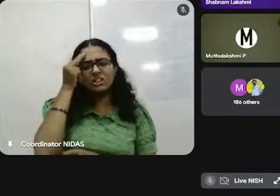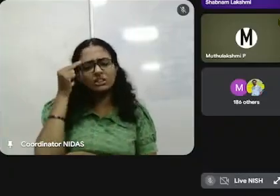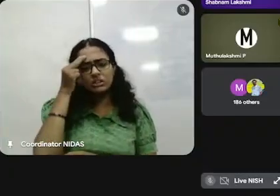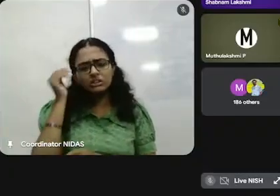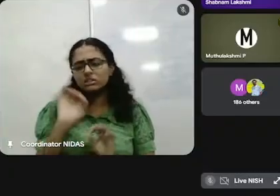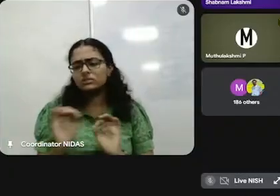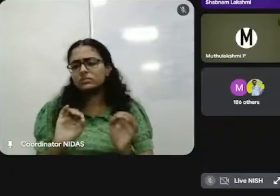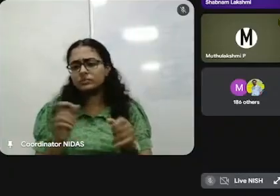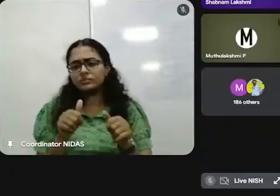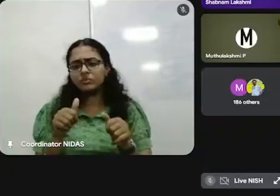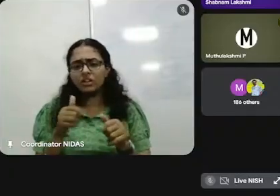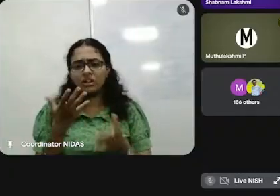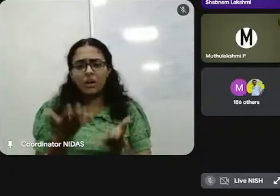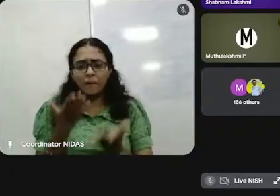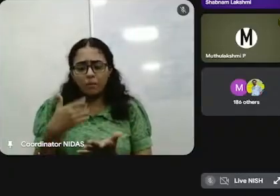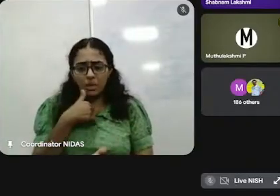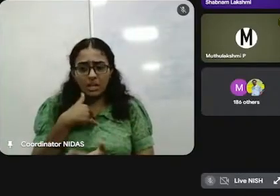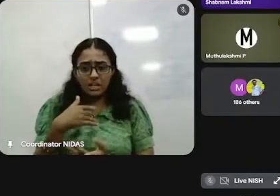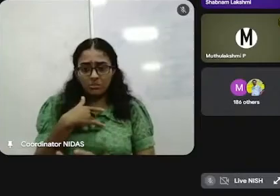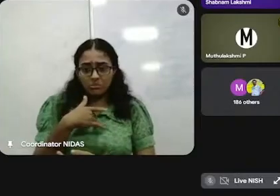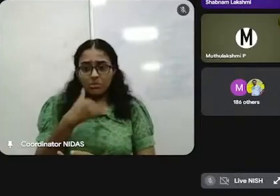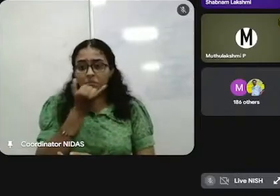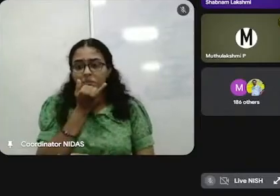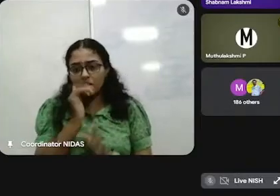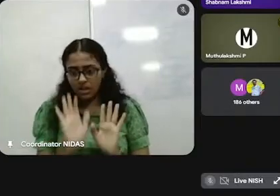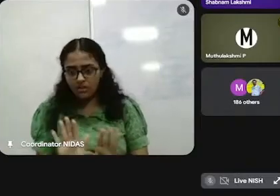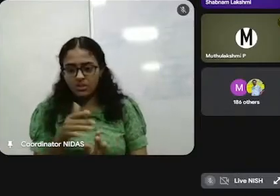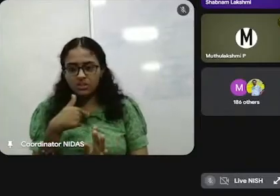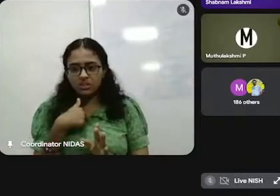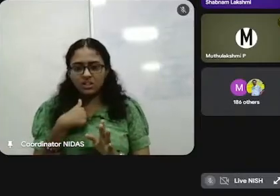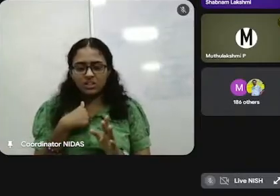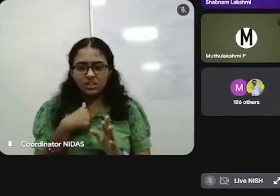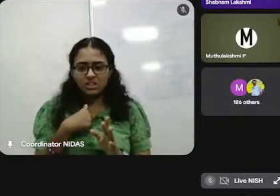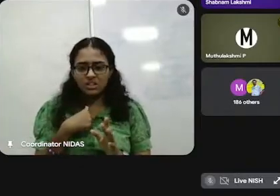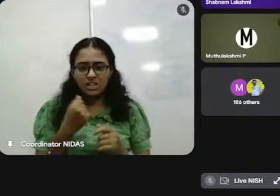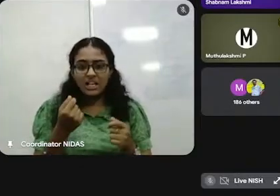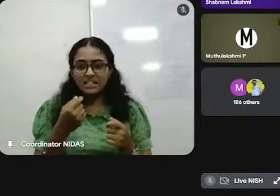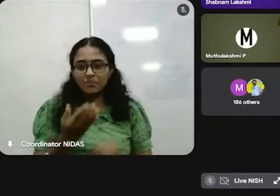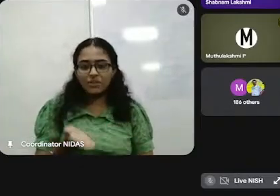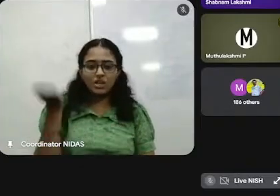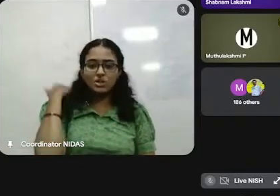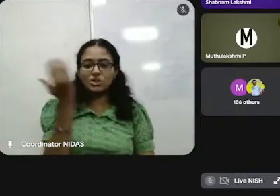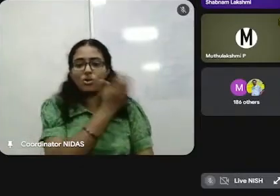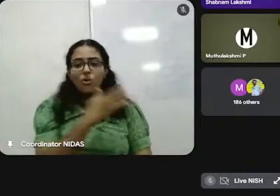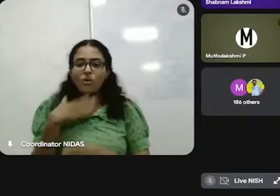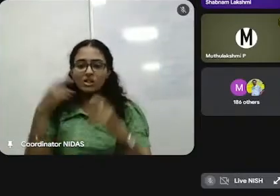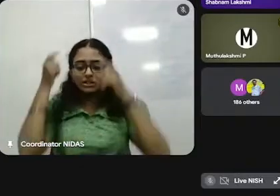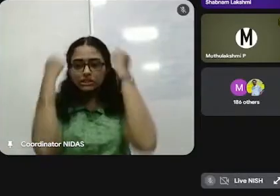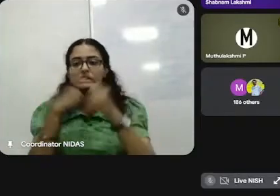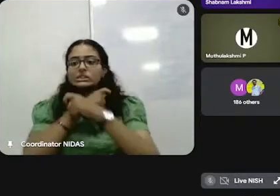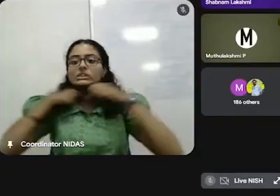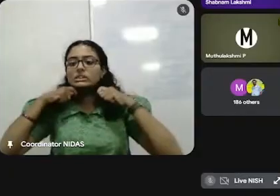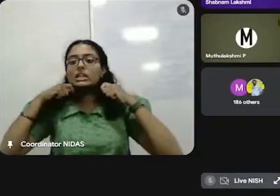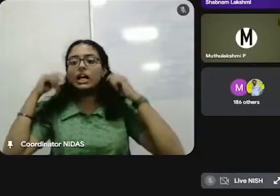അപ്പോൾ ചിലപ്പോൾ എൻ്റെ ഭാഗത്തുള്ള മിസ്റ്റേക്ക് ഉണ്ടായിരിക്കും. ഞാൻ ഈ ഷാളോ തോർത്തോ അങ്ങനെ എന്തെങ്കിലും ഇങ്ങനെ വലിച്ചിട്ട് കെട്ടും. അപ്പൊ ഈ ഒരു ഭാഗത്ത്